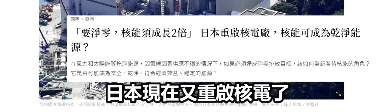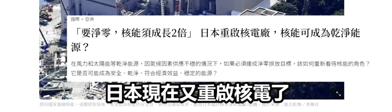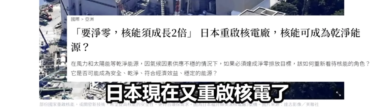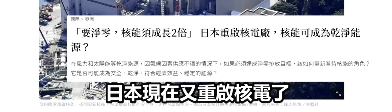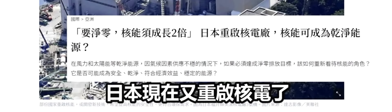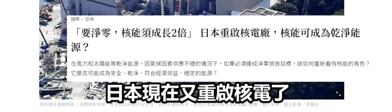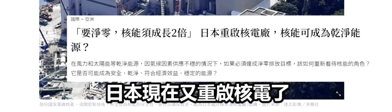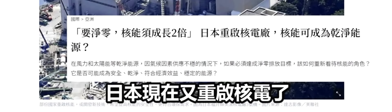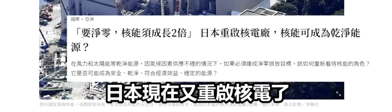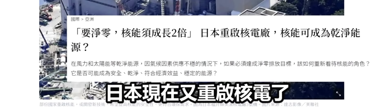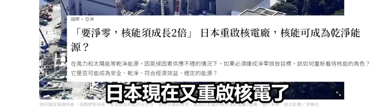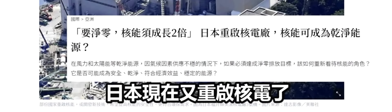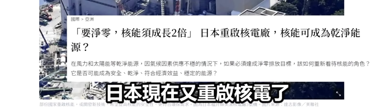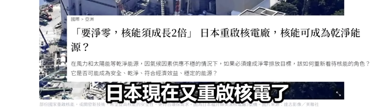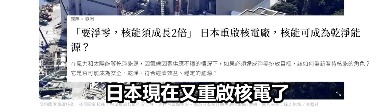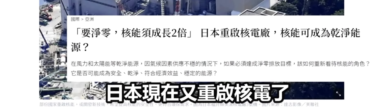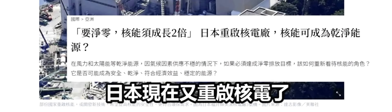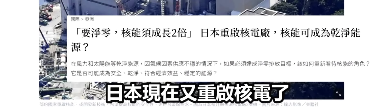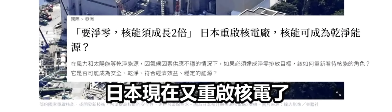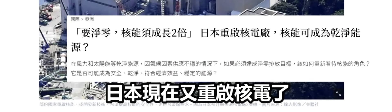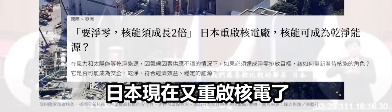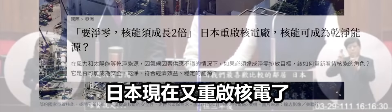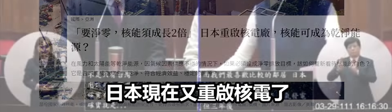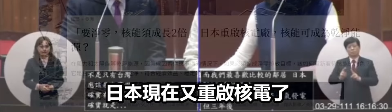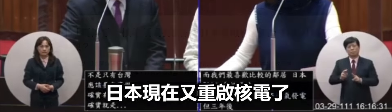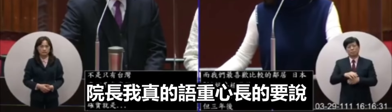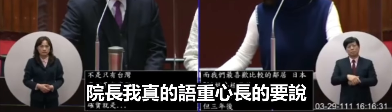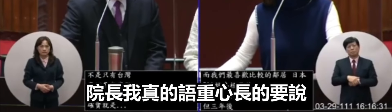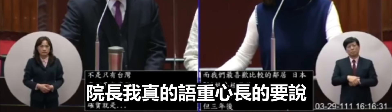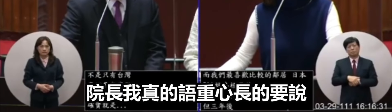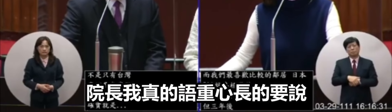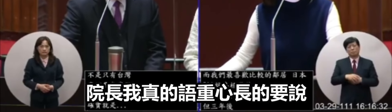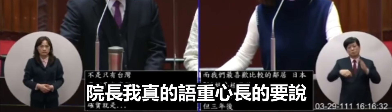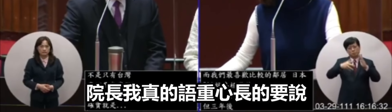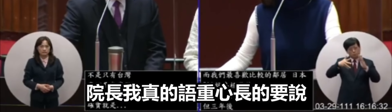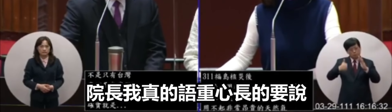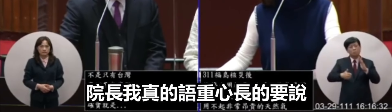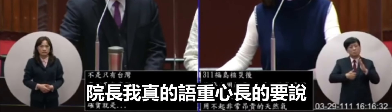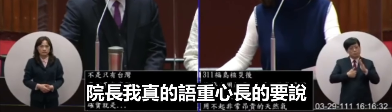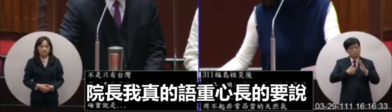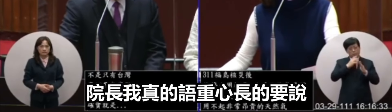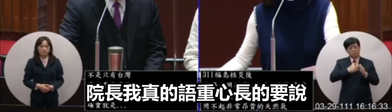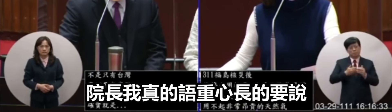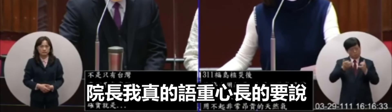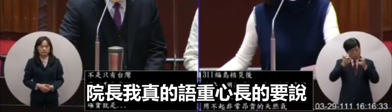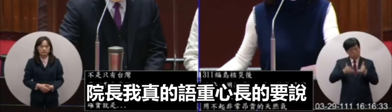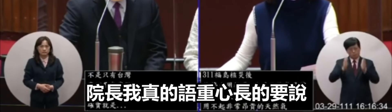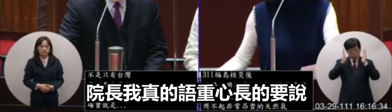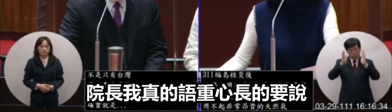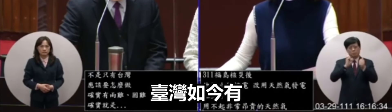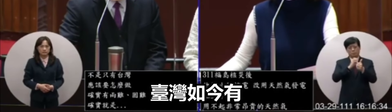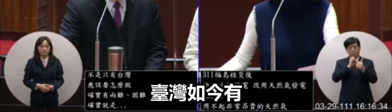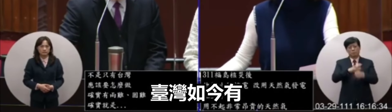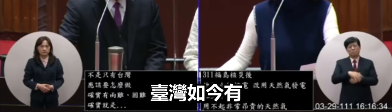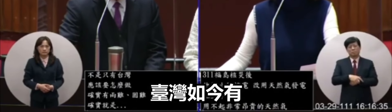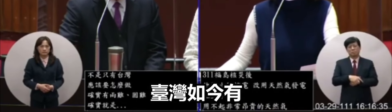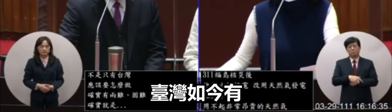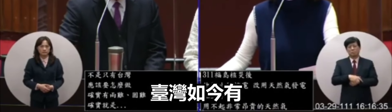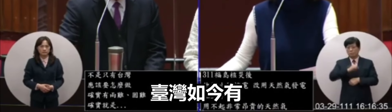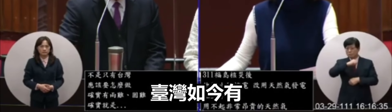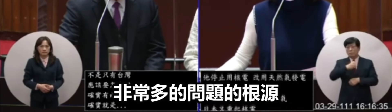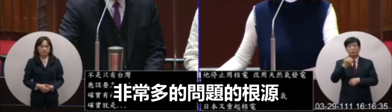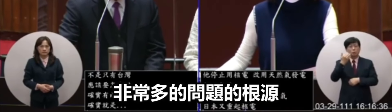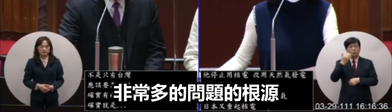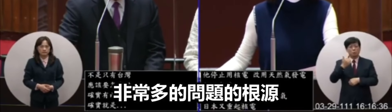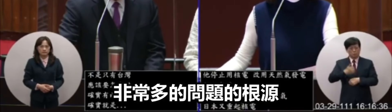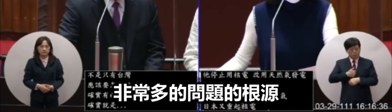本现在又重启核电了。院长，我真的语重心长的要说，台湾如